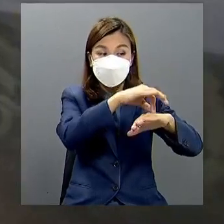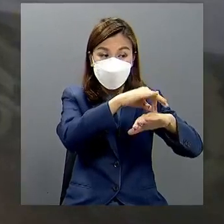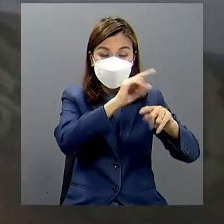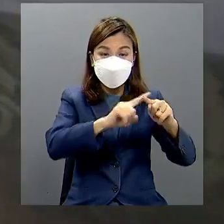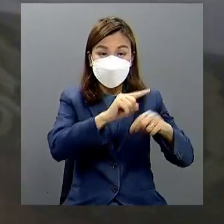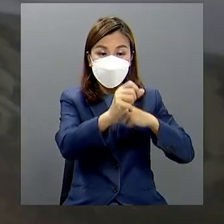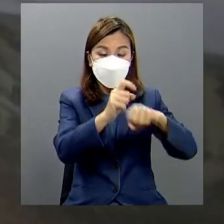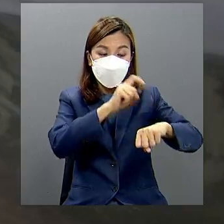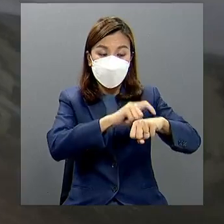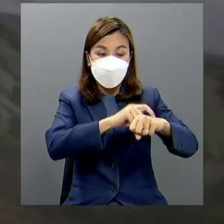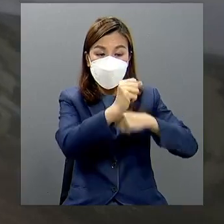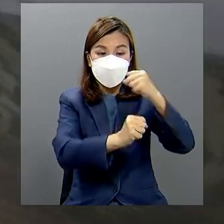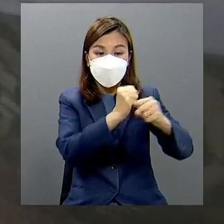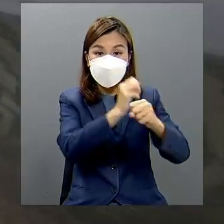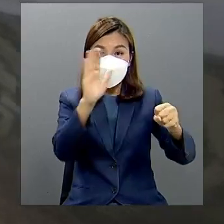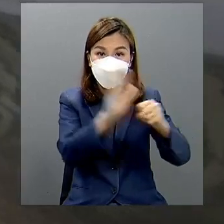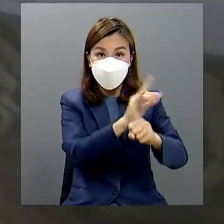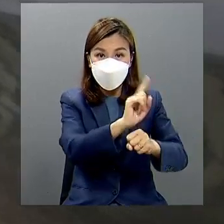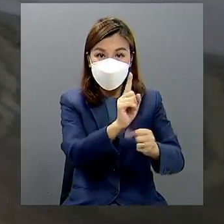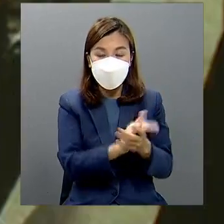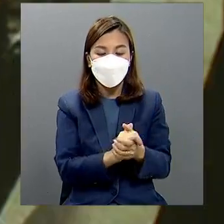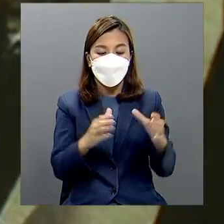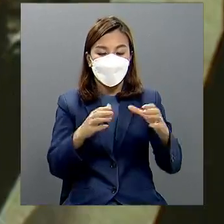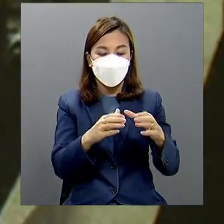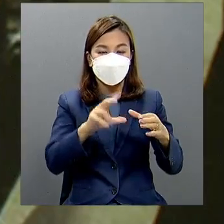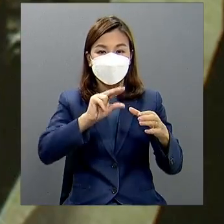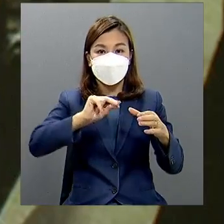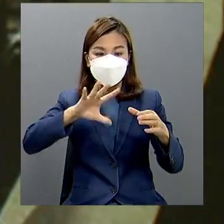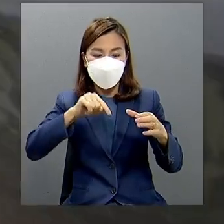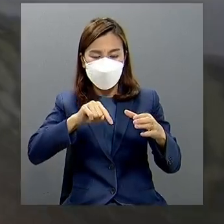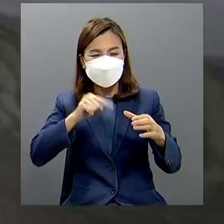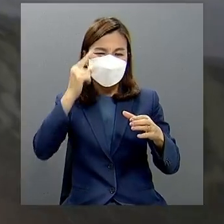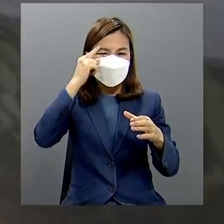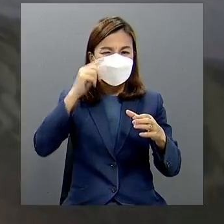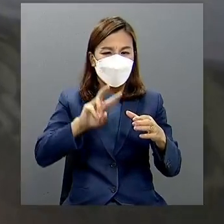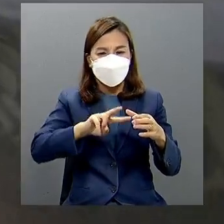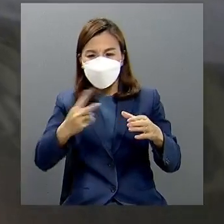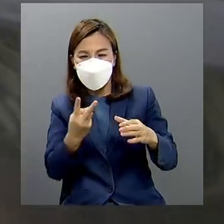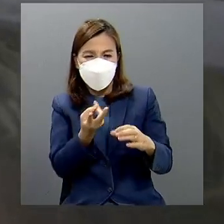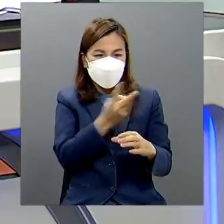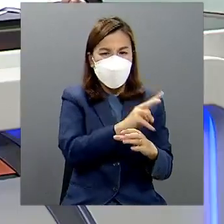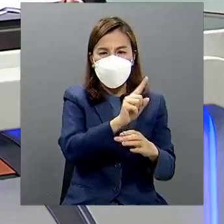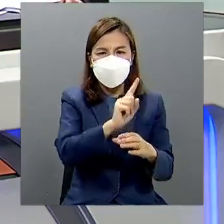ว่าเสียงจริงๆกับ35เสียงที่ว่านี้จะอยู่ฝั่งไหนกันแน่ค่ะ ค่ะขอบคุณค่ะ